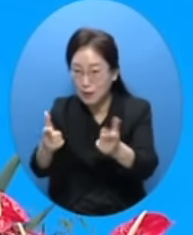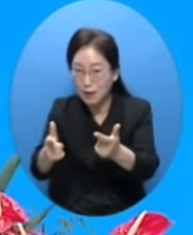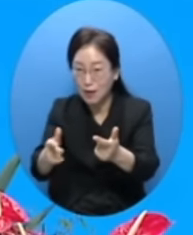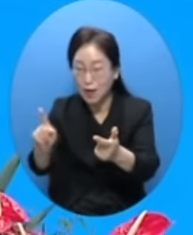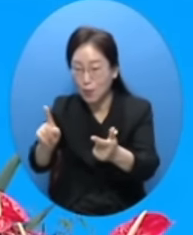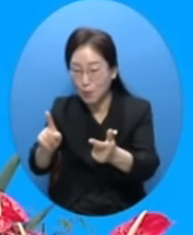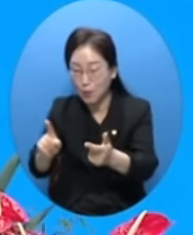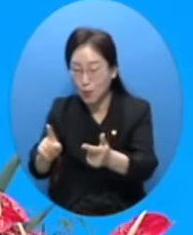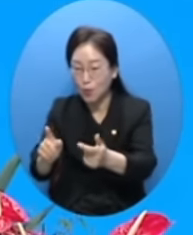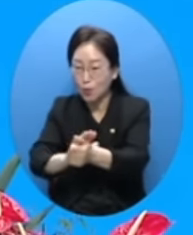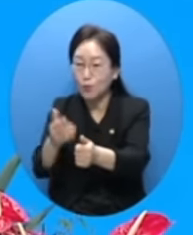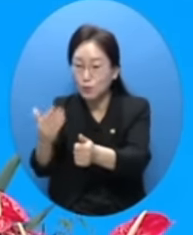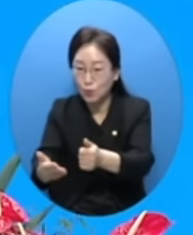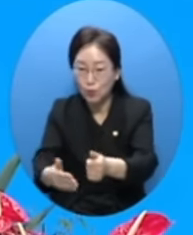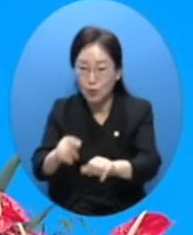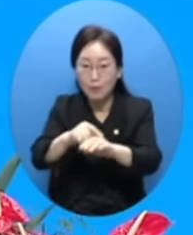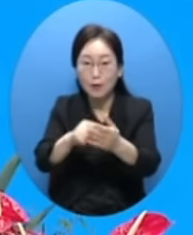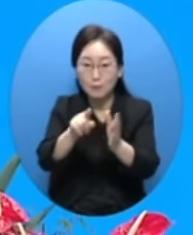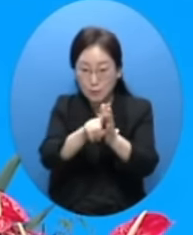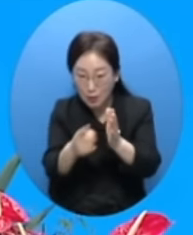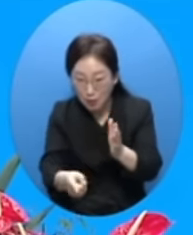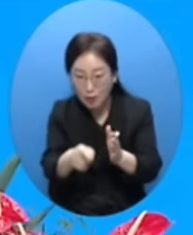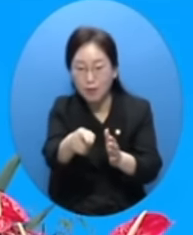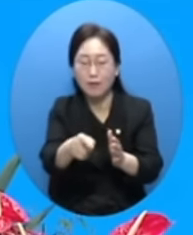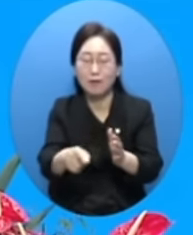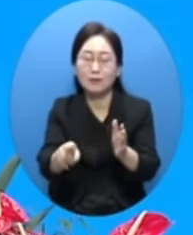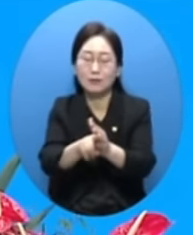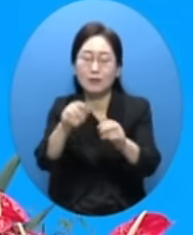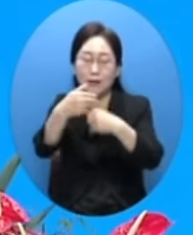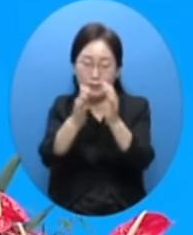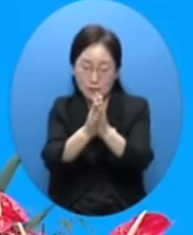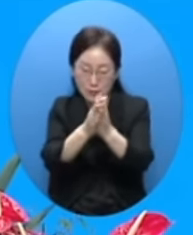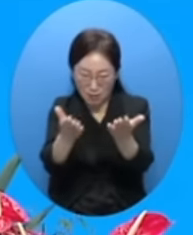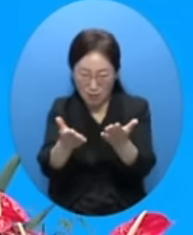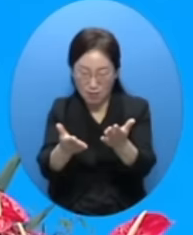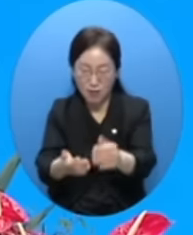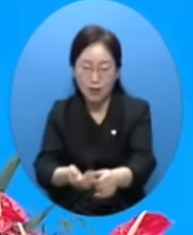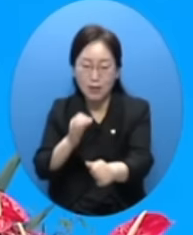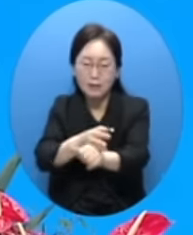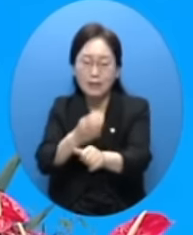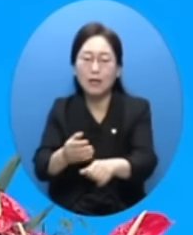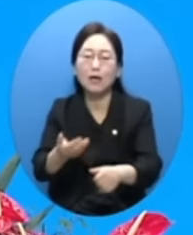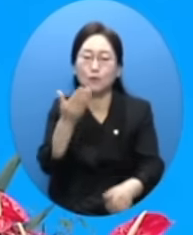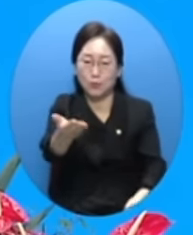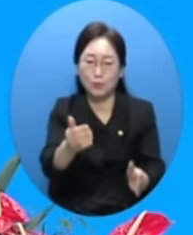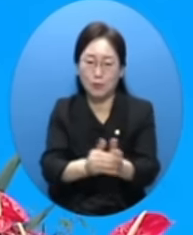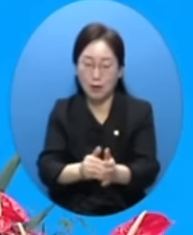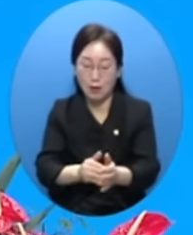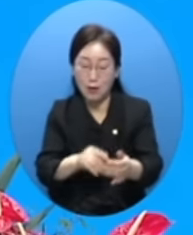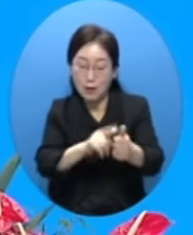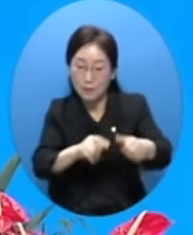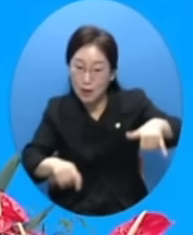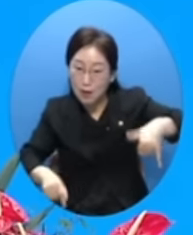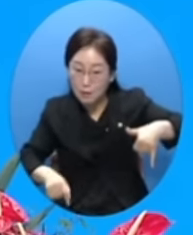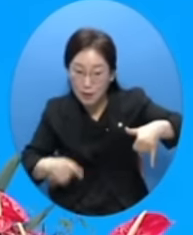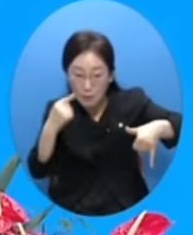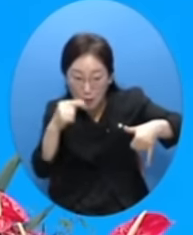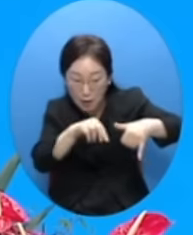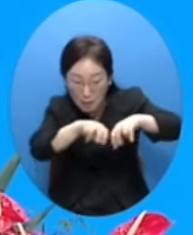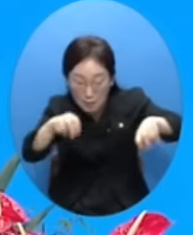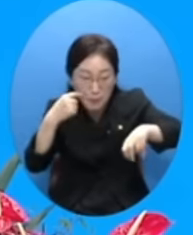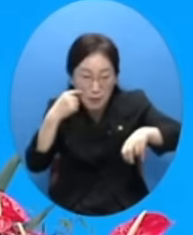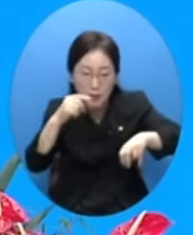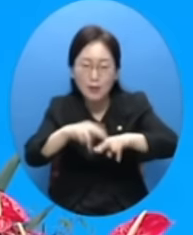또 낙심한 그리스도인들에게는 신앙서적들을 사서 나눠주었습니다. 언제나 그 가방에는 선물이 가득 들어있었습니다.